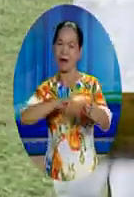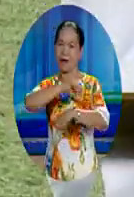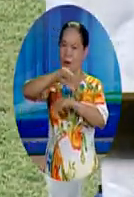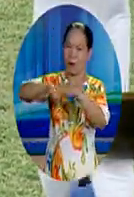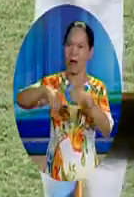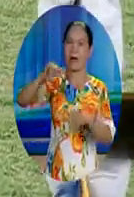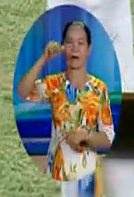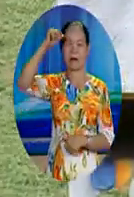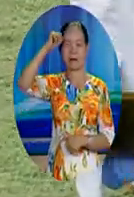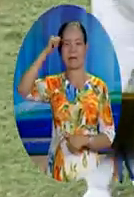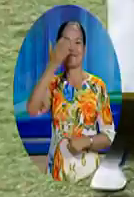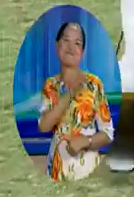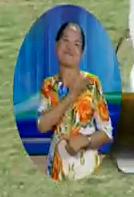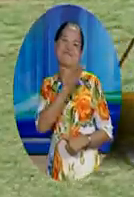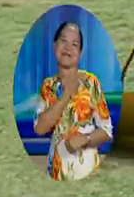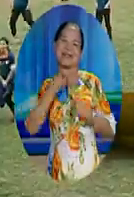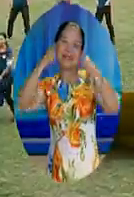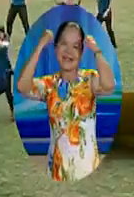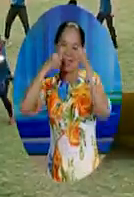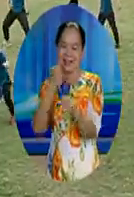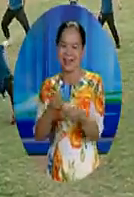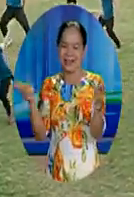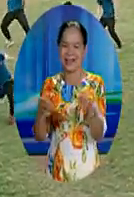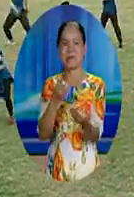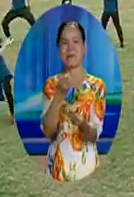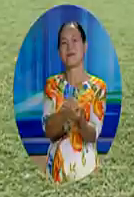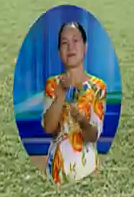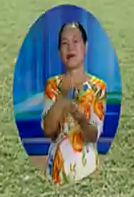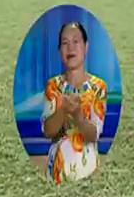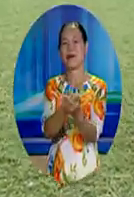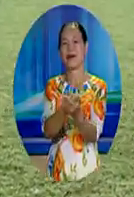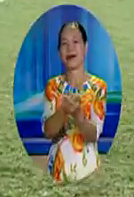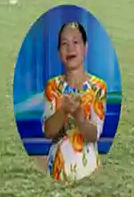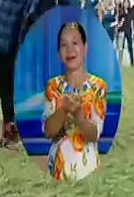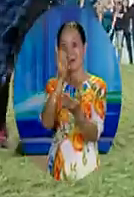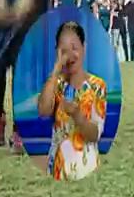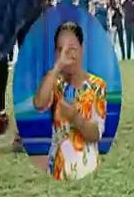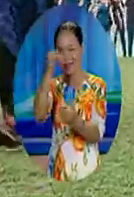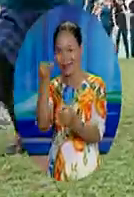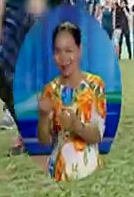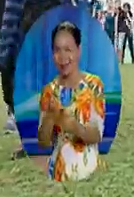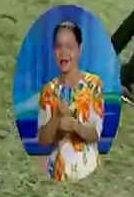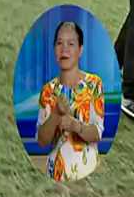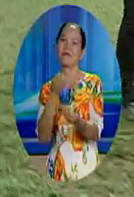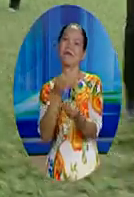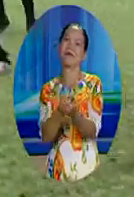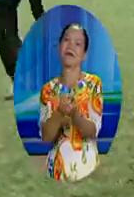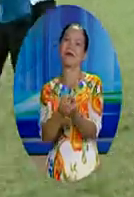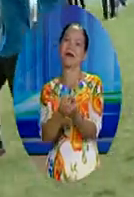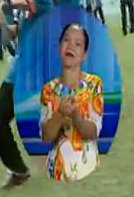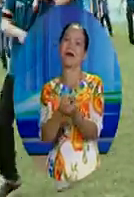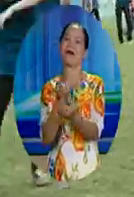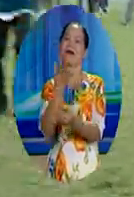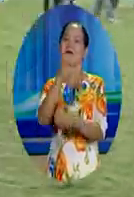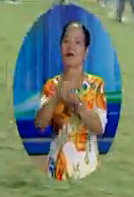ý nghĩa, mừng những thành công ban đầu của chiến dịch cách mạng mua sắm, cũng như chào đón những ngày cao điểm cuối cùng của chiến dịch kích cầu mua sắm trực tuyến lớn nhất trong